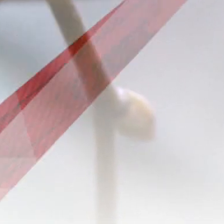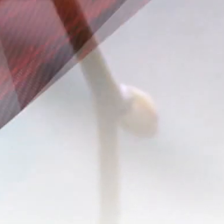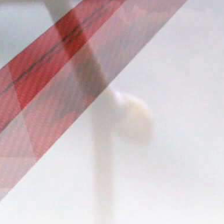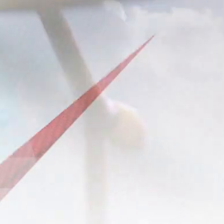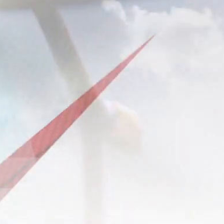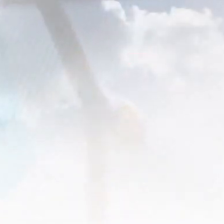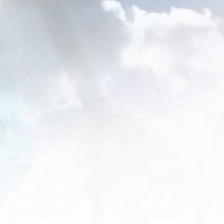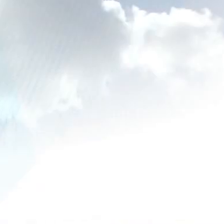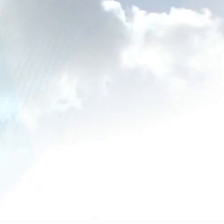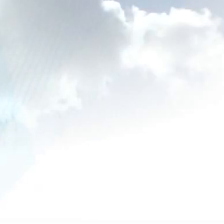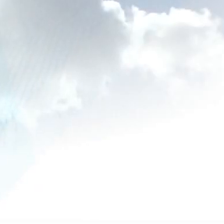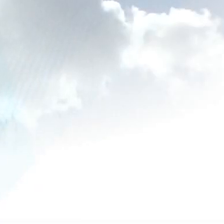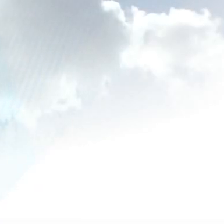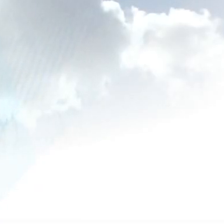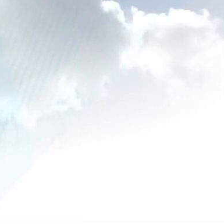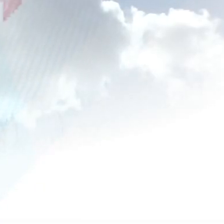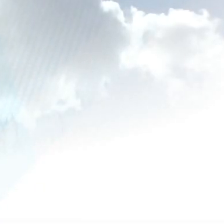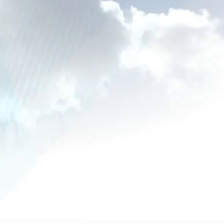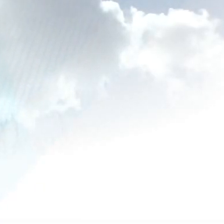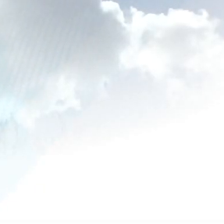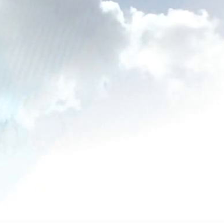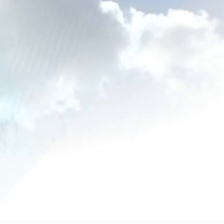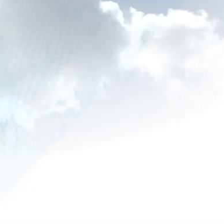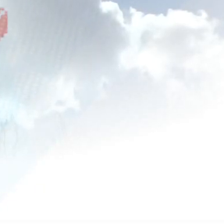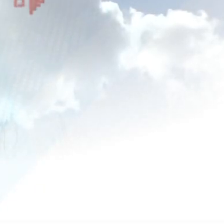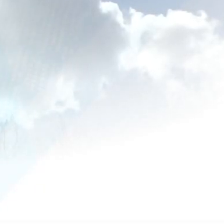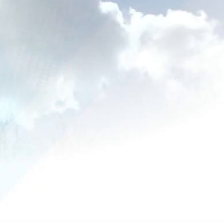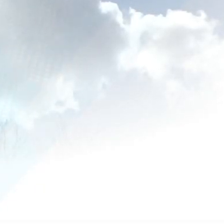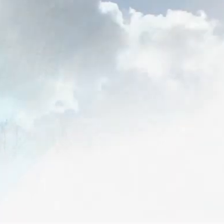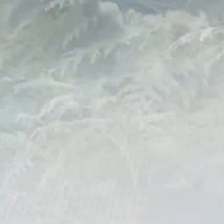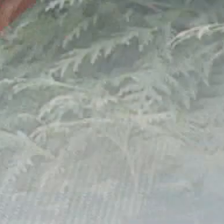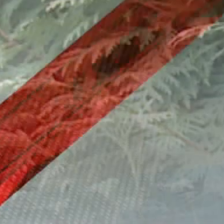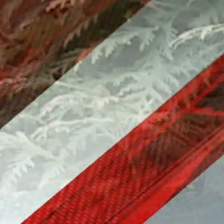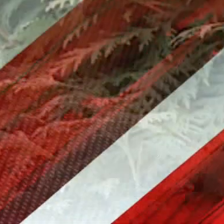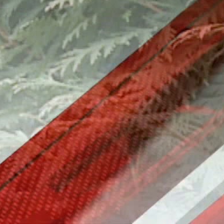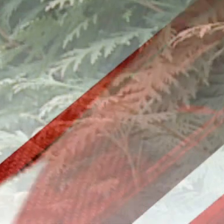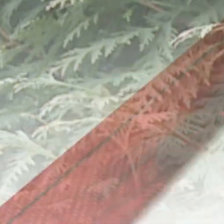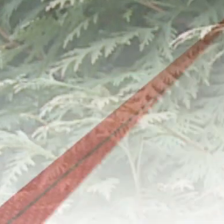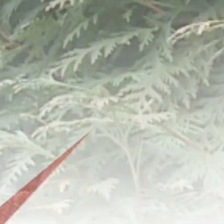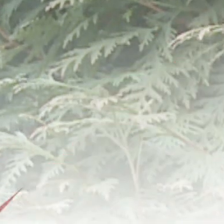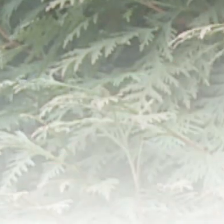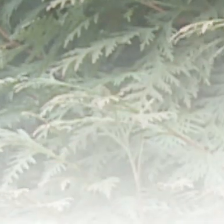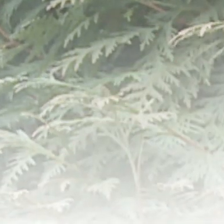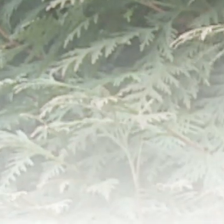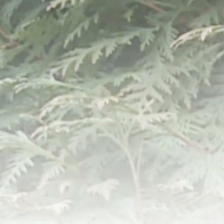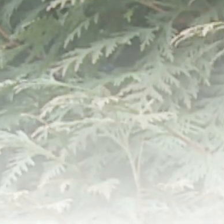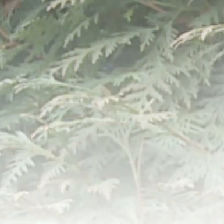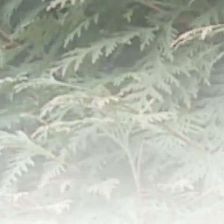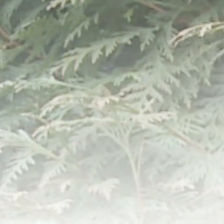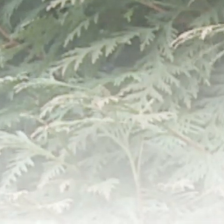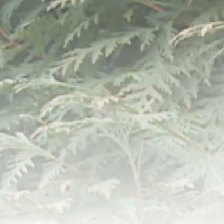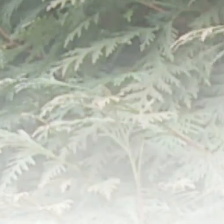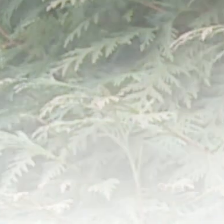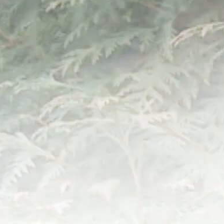месяца вясна ўсё больш праяўляла сябе. Снег паступова сыходзіў, і напрыканцы сакавіка звычайна можна было перасесці з саней ў